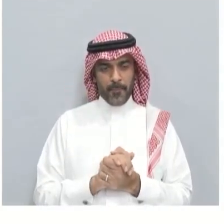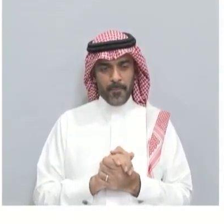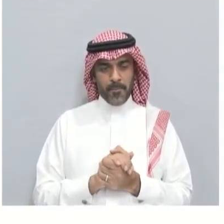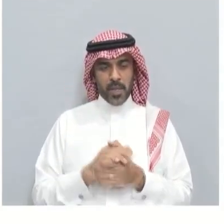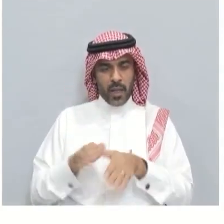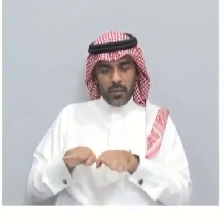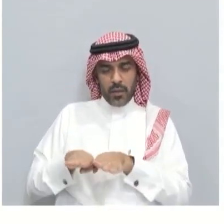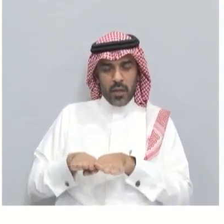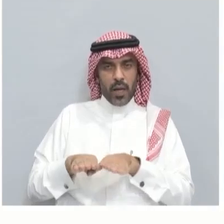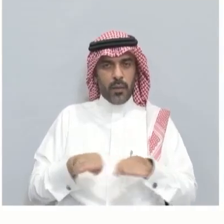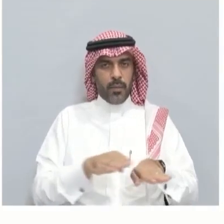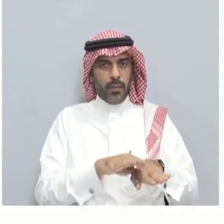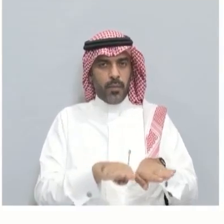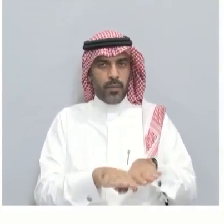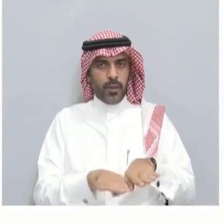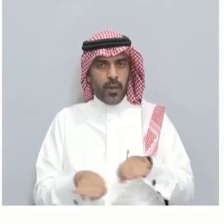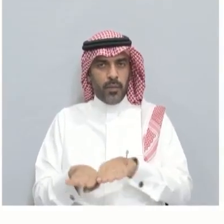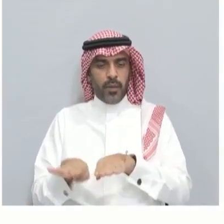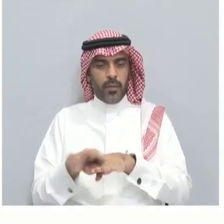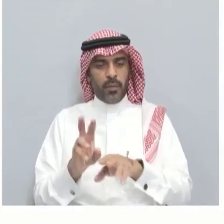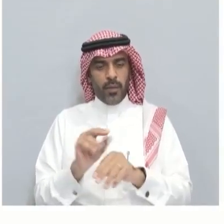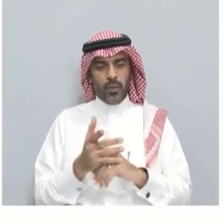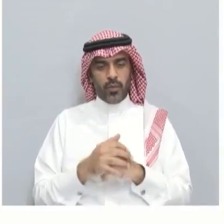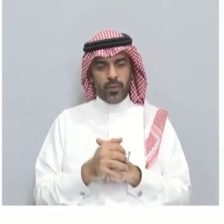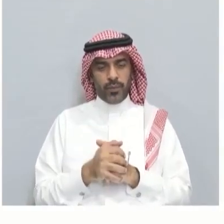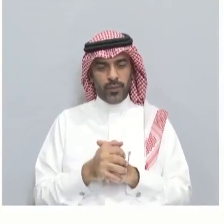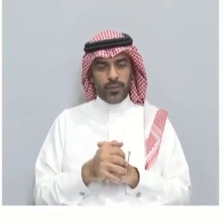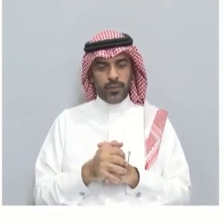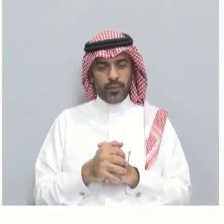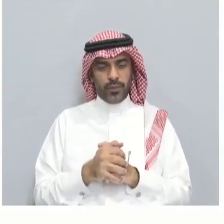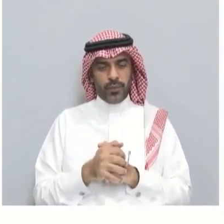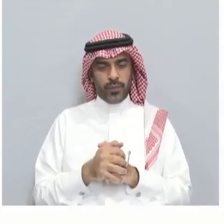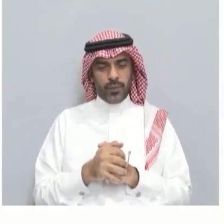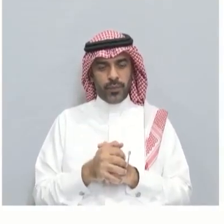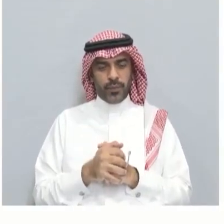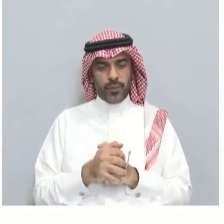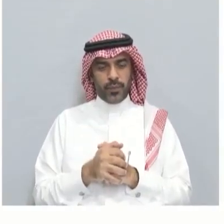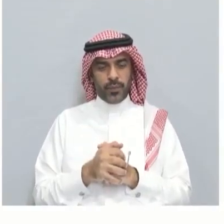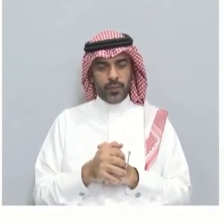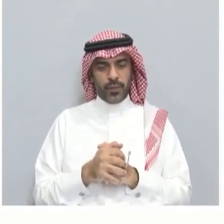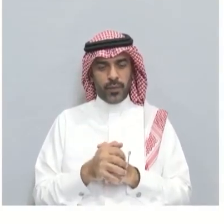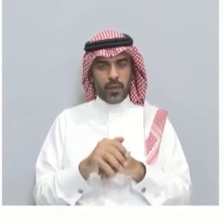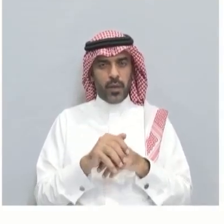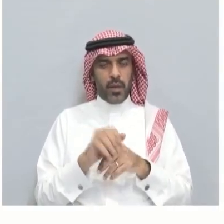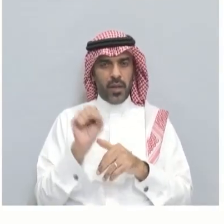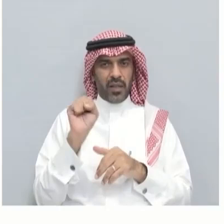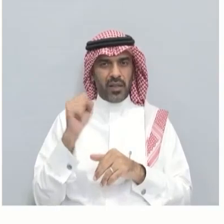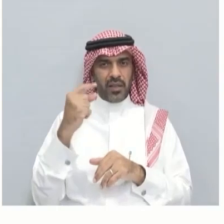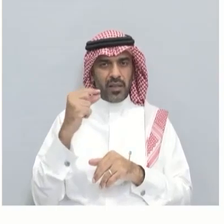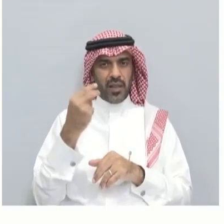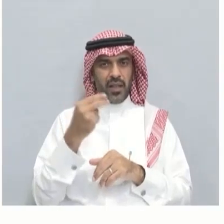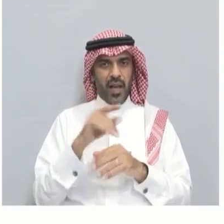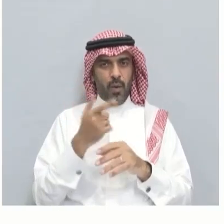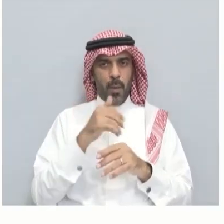البراكين هنا عندنا الصدوع وعندنا صدع البحر الميت المتحول او